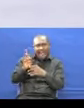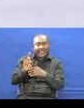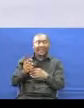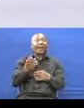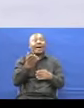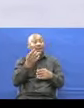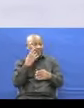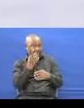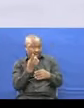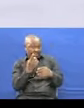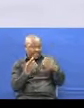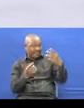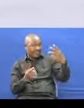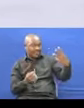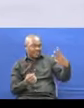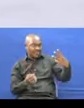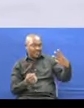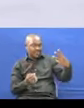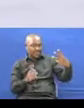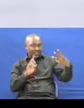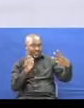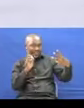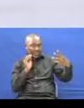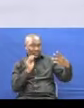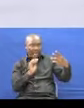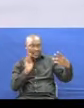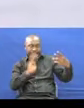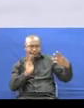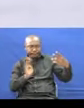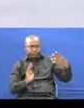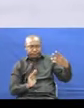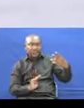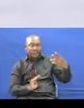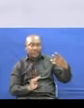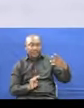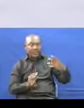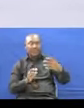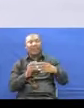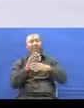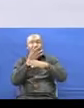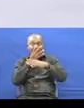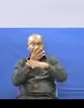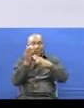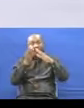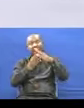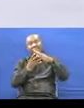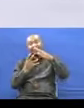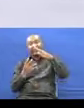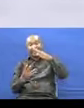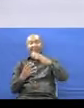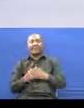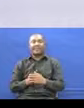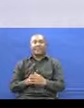Tatu, sawa, sawa. Vipumba vitatu katika vipumba vinne vimewekwa kivuli. Sawa kabisa.